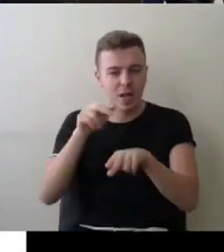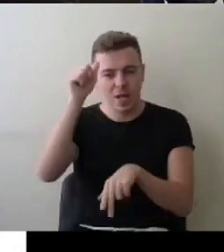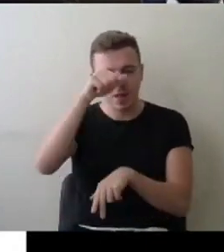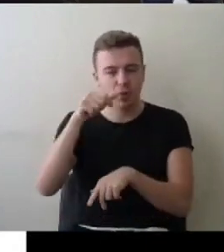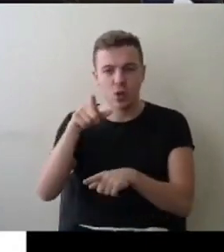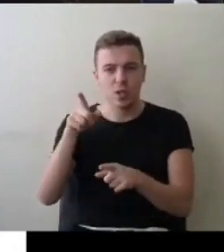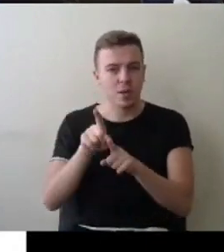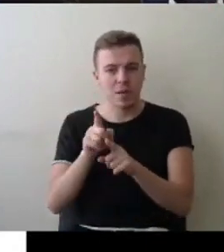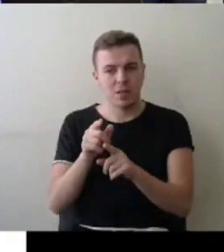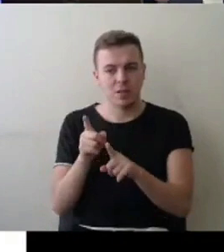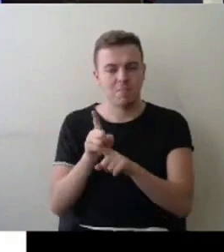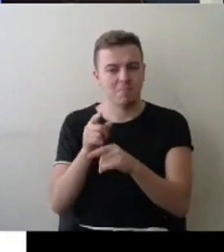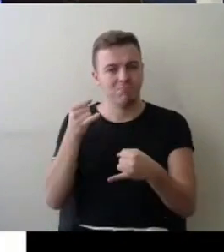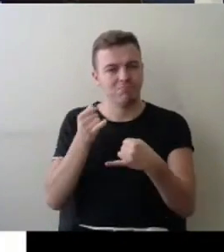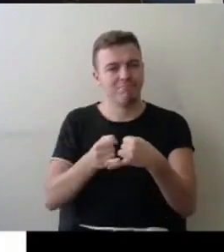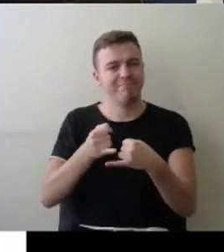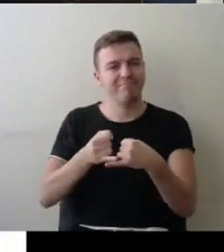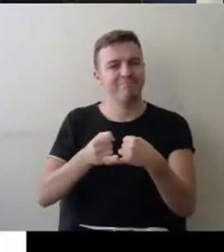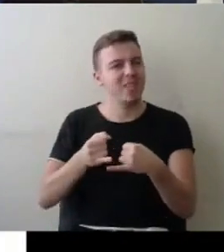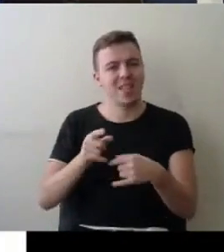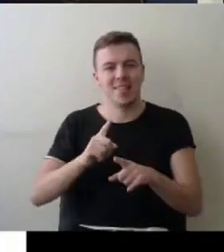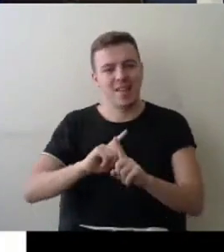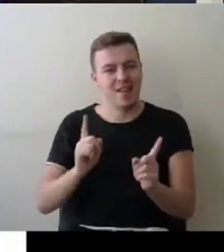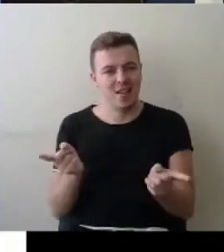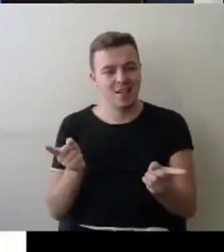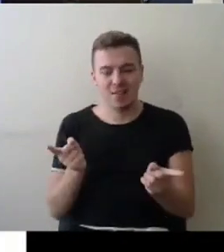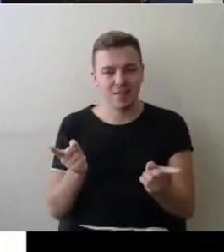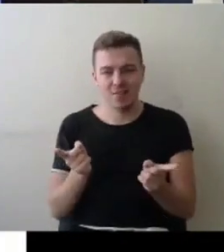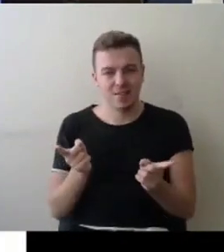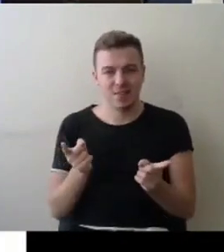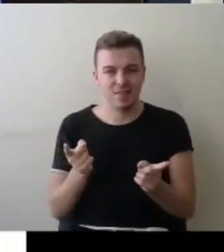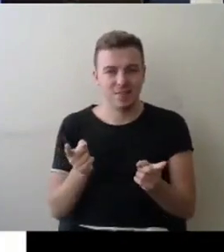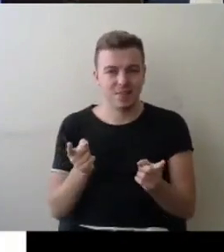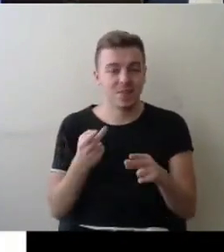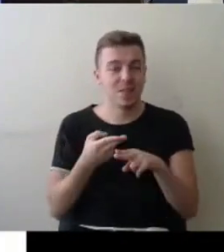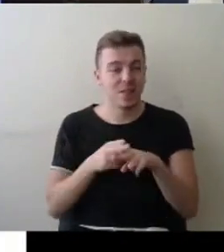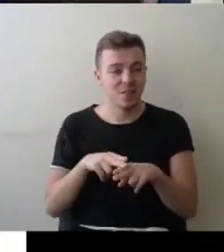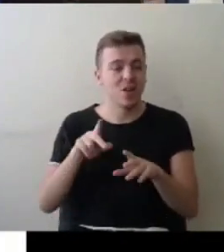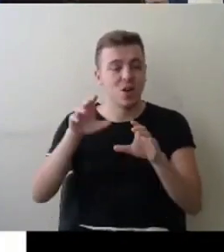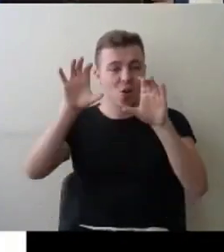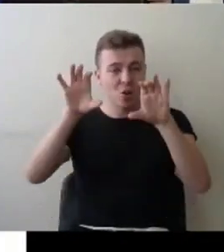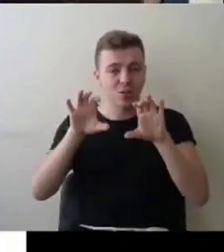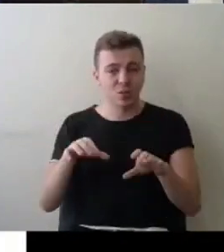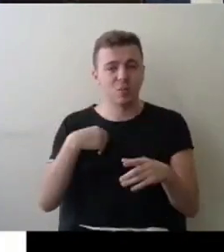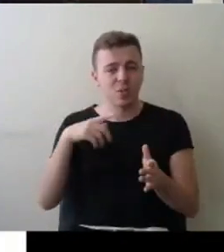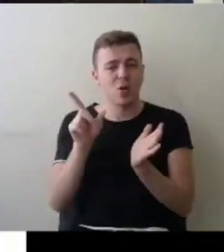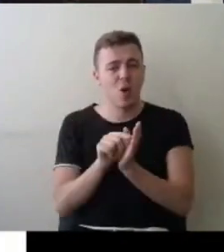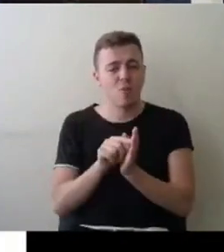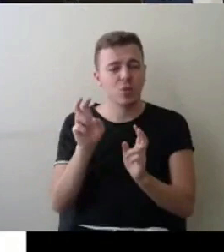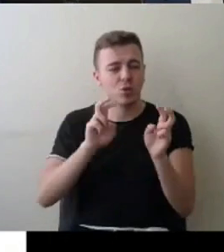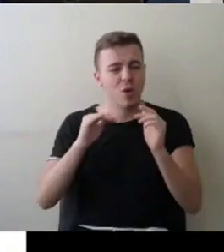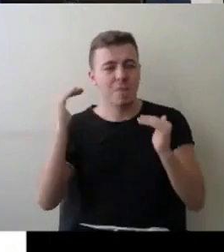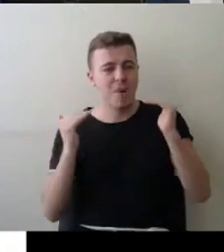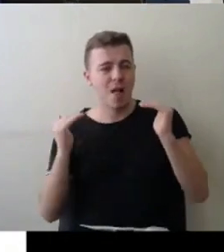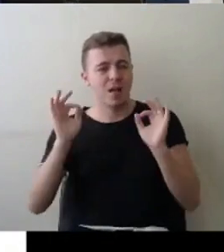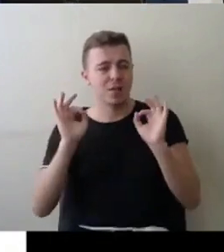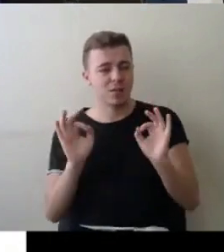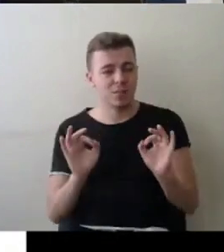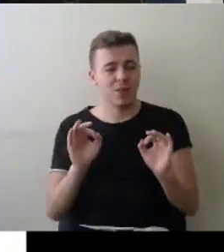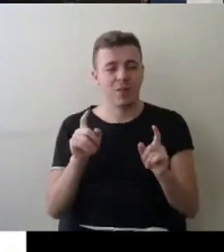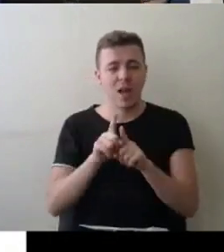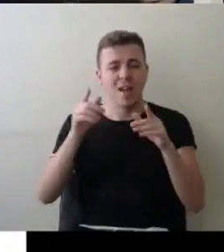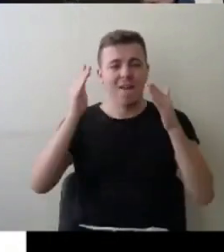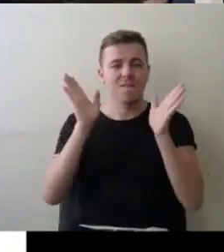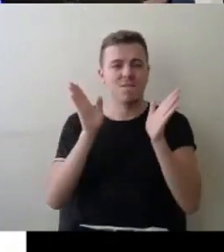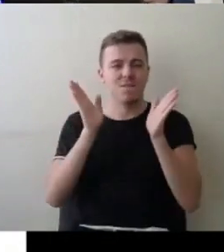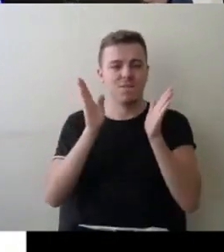pamintos. Tai vat čia aš kalbu apie tą balansą. Konstituciją, mes turim rasti balansą ir čia vyskupas Kęstutis